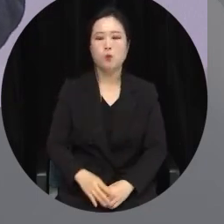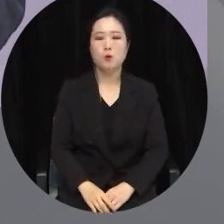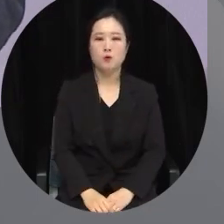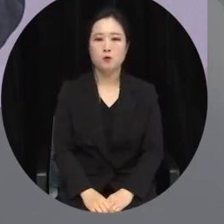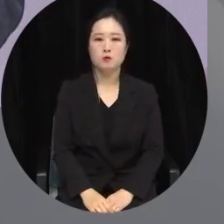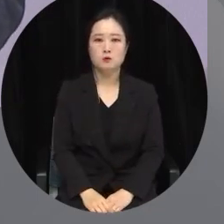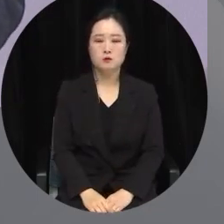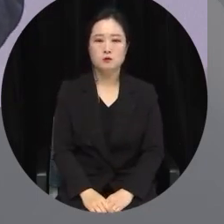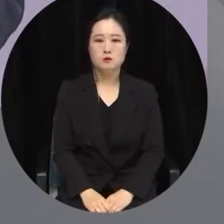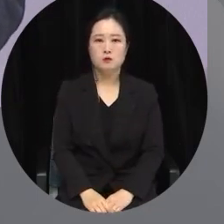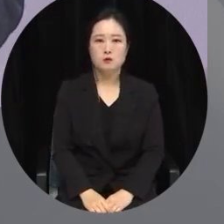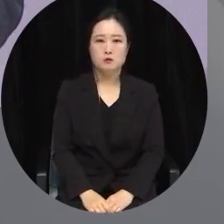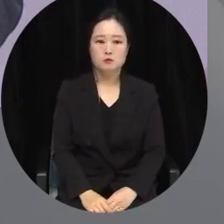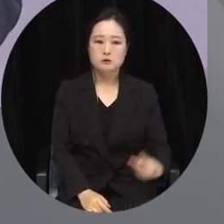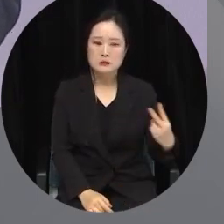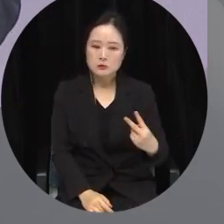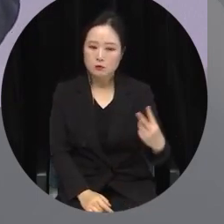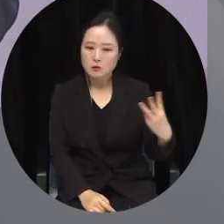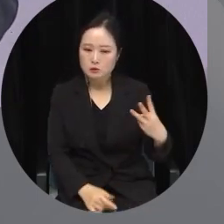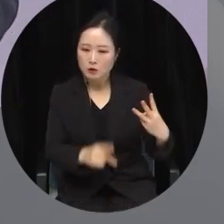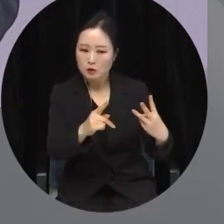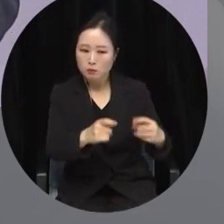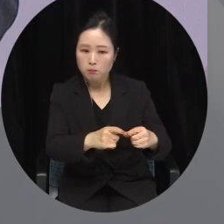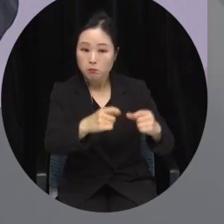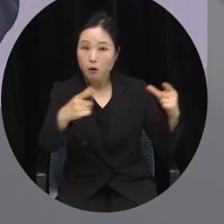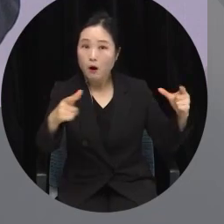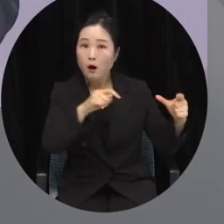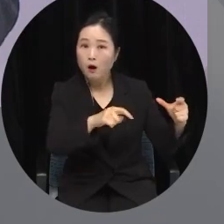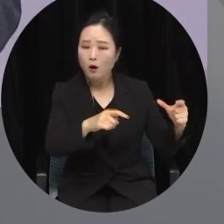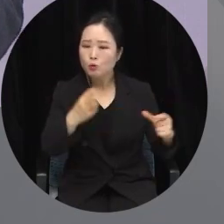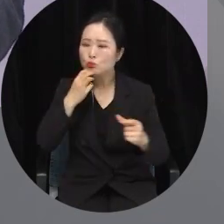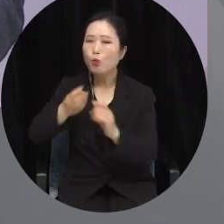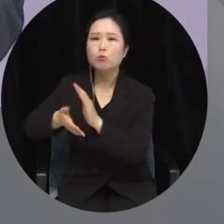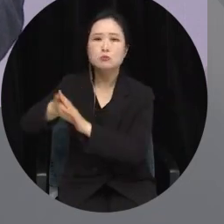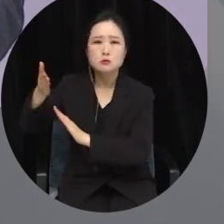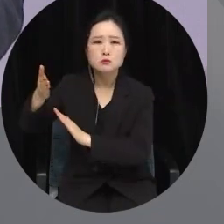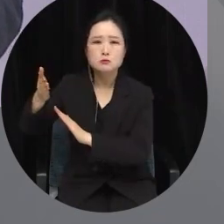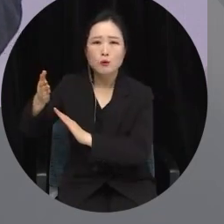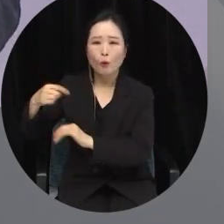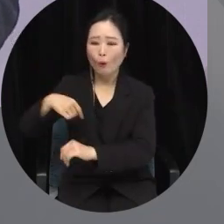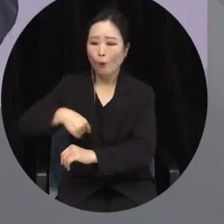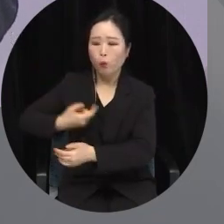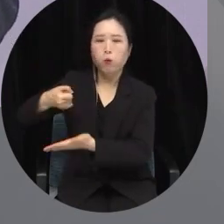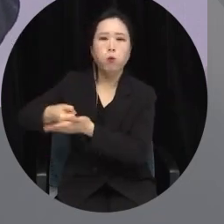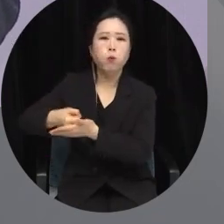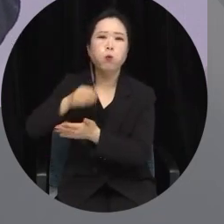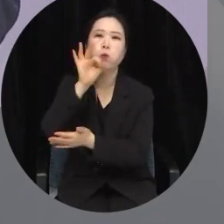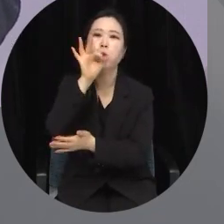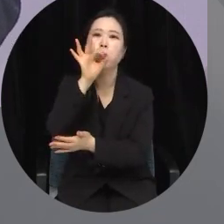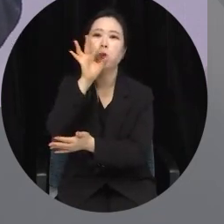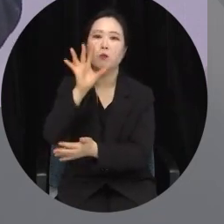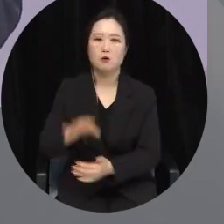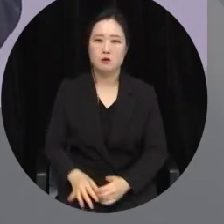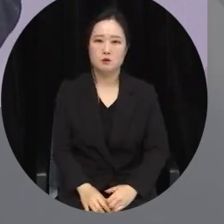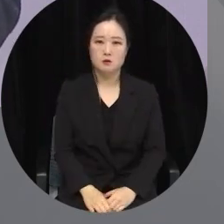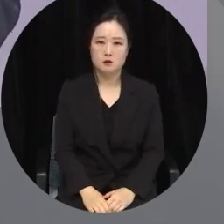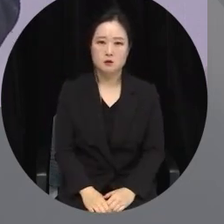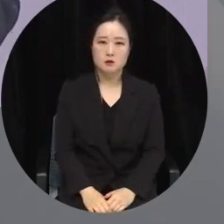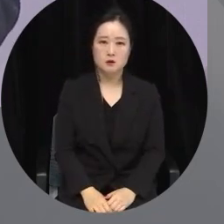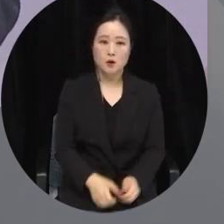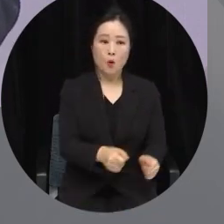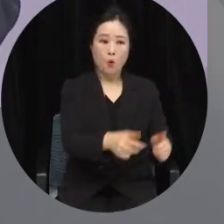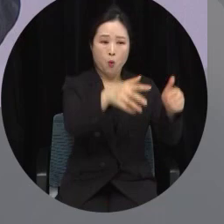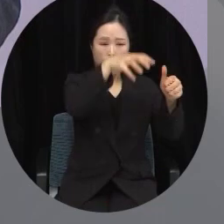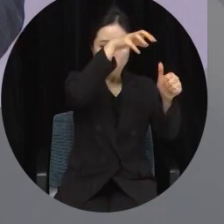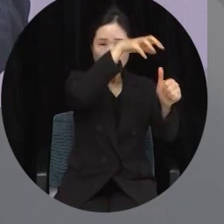그 반경 2000km, 3000km 늘리는 것도 역시 서울시가 할 수 없는 사안입니다. 그리고 고도 제한